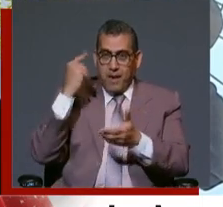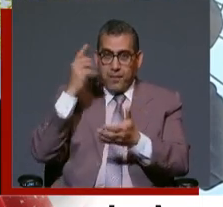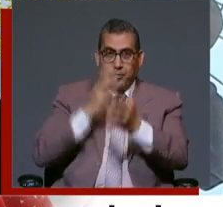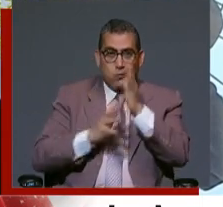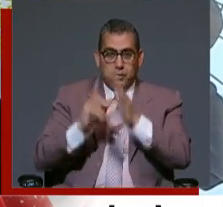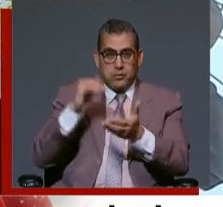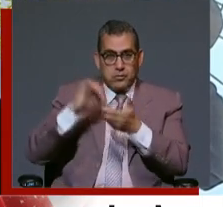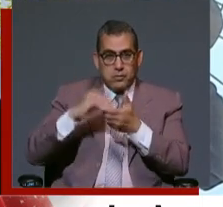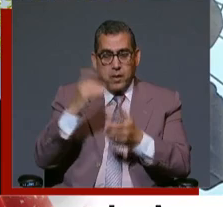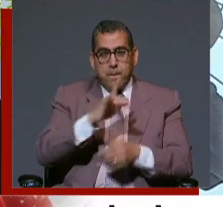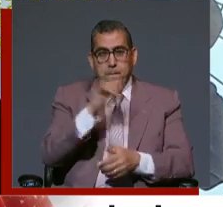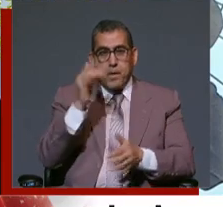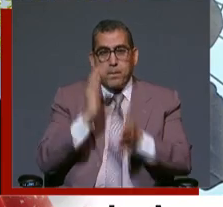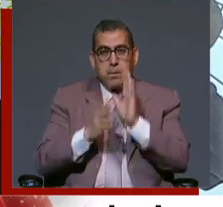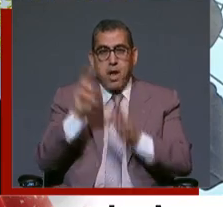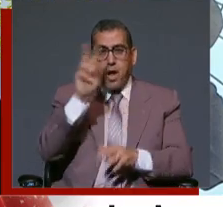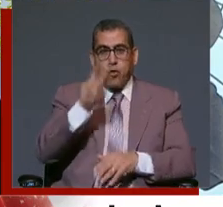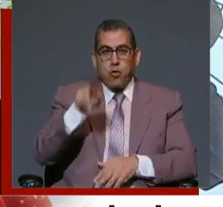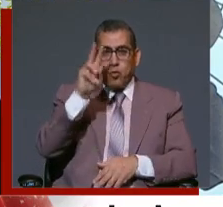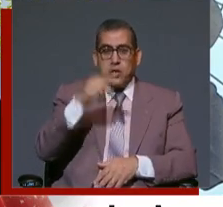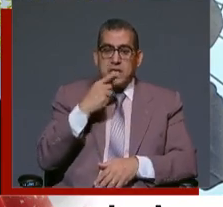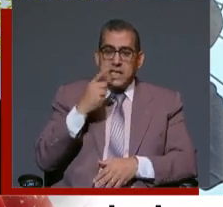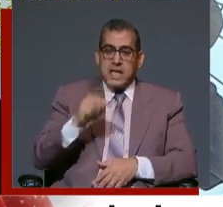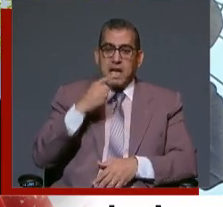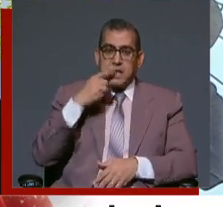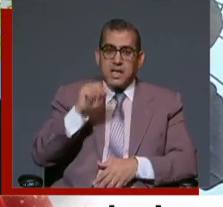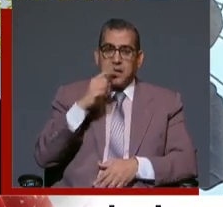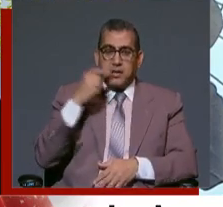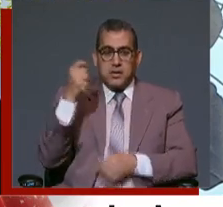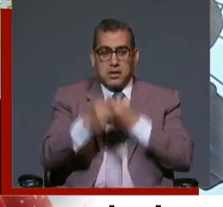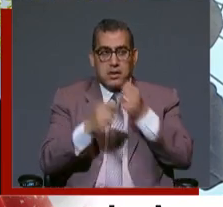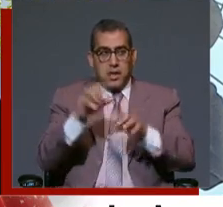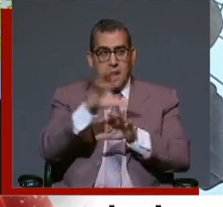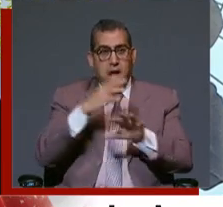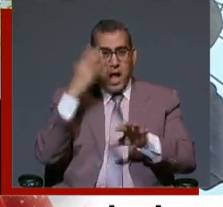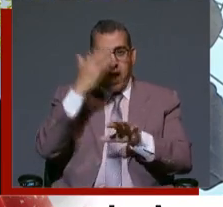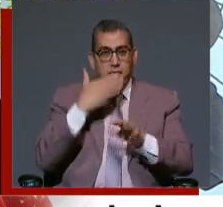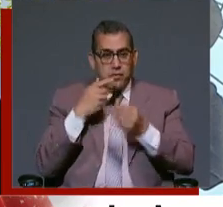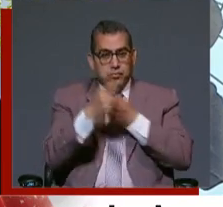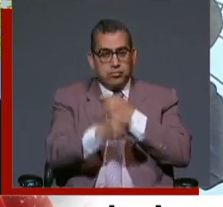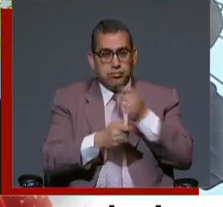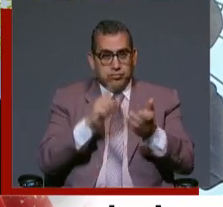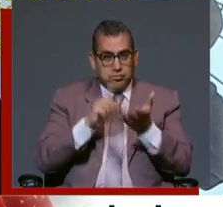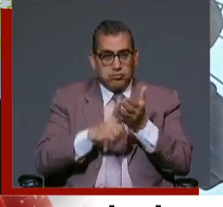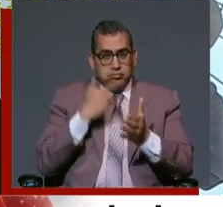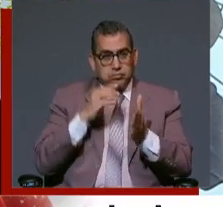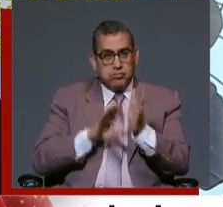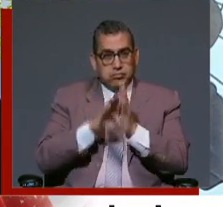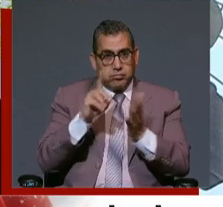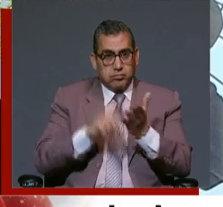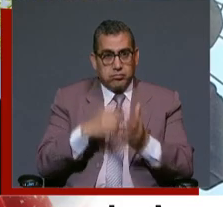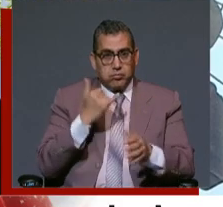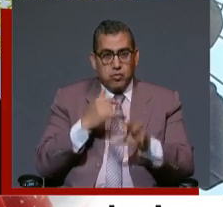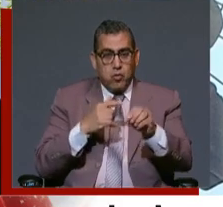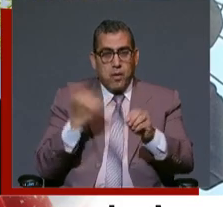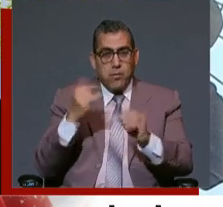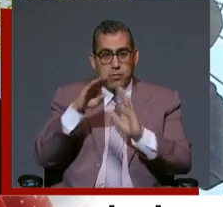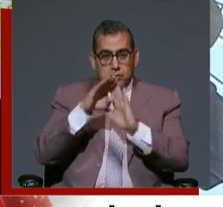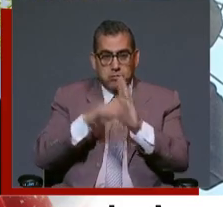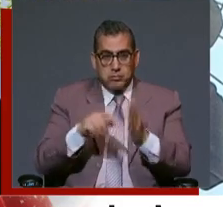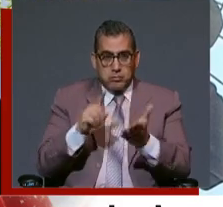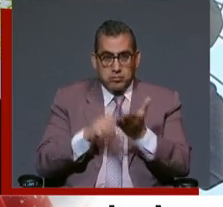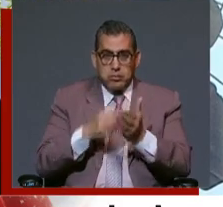بتقديم 100 مليار دولارا سنويا إلى البلدان النامية في تمويل المناخ، فإن هذا يعد مستوى